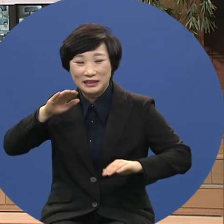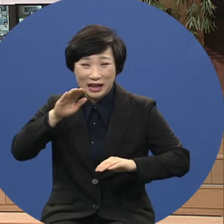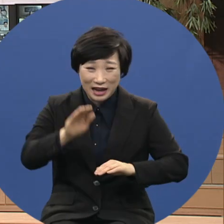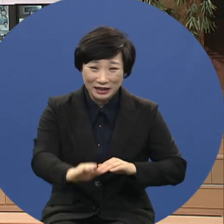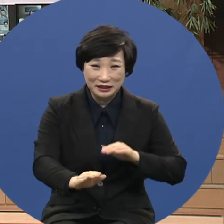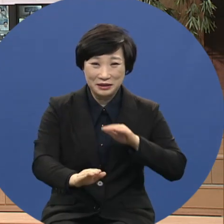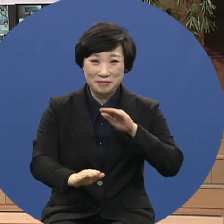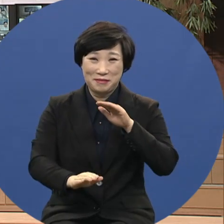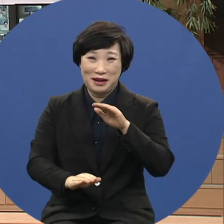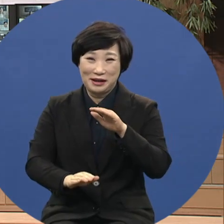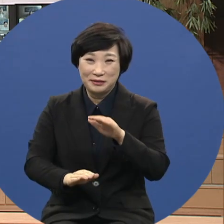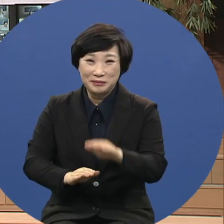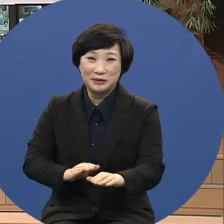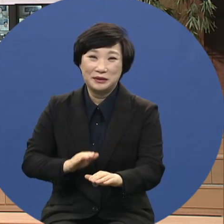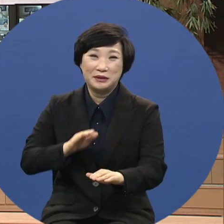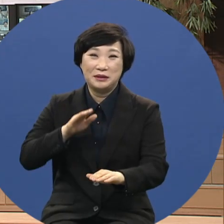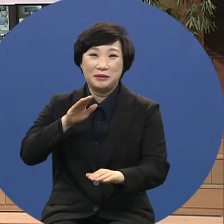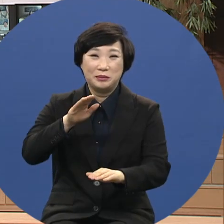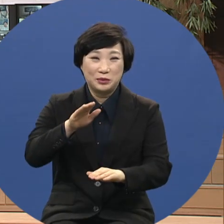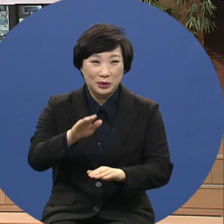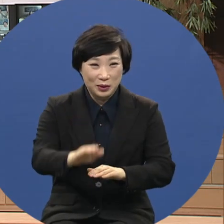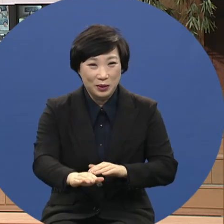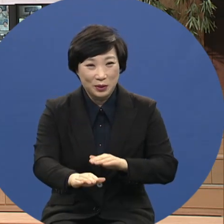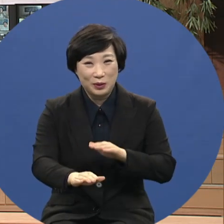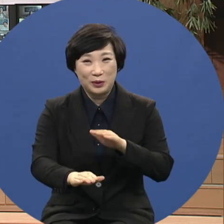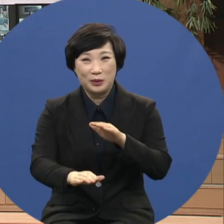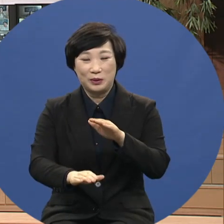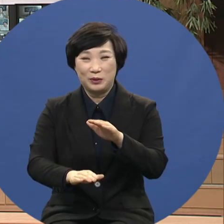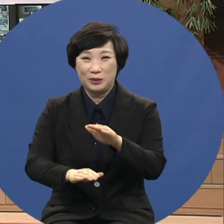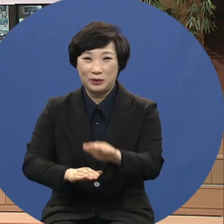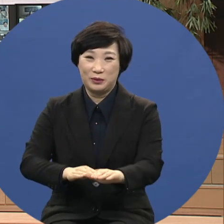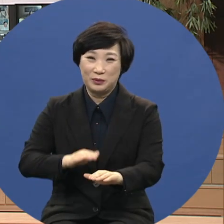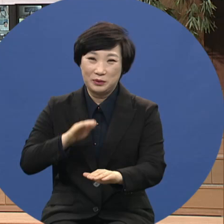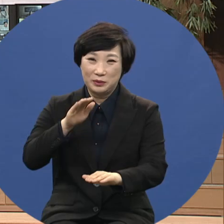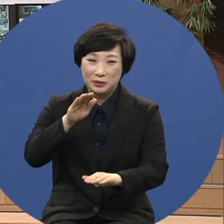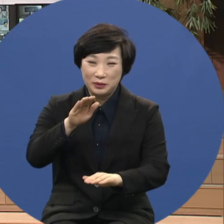그 땅을 밟음도